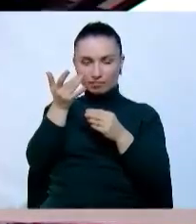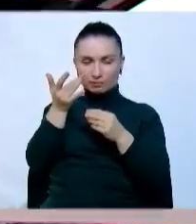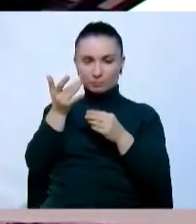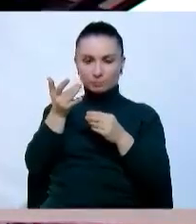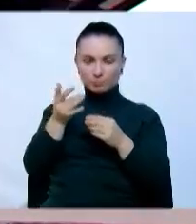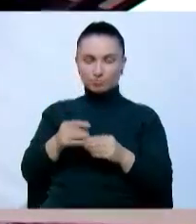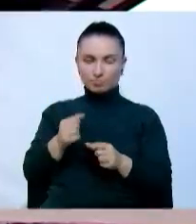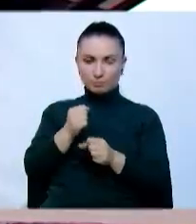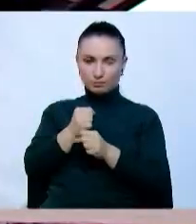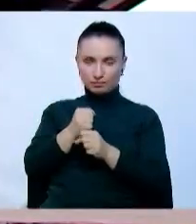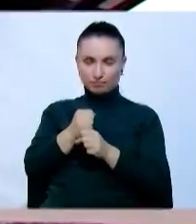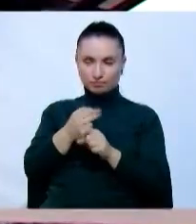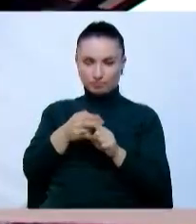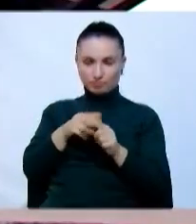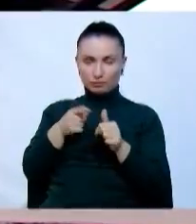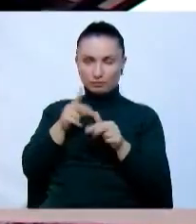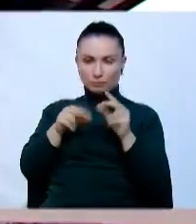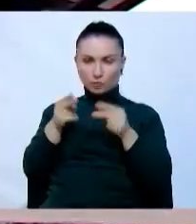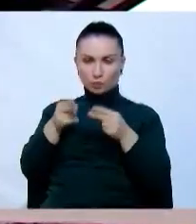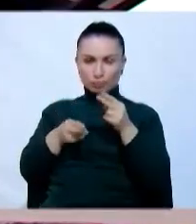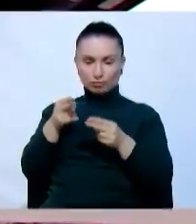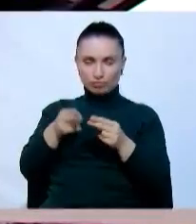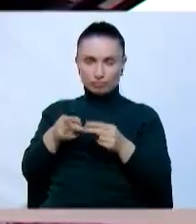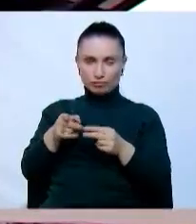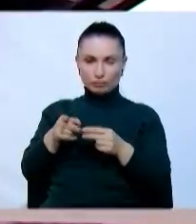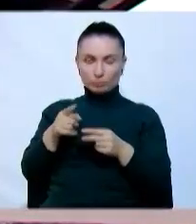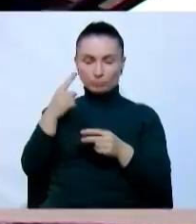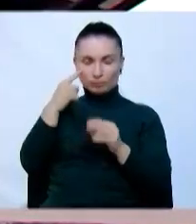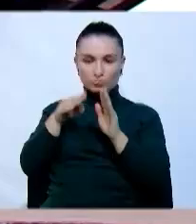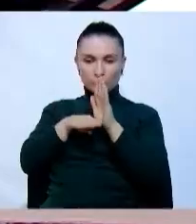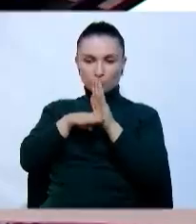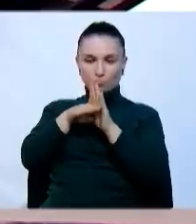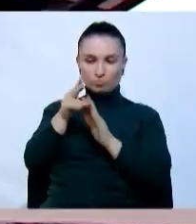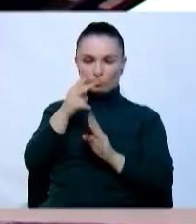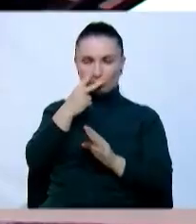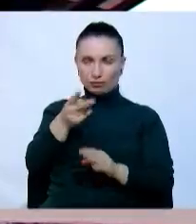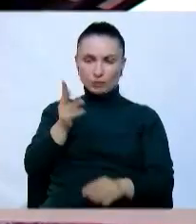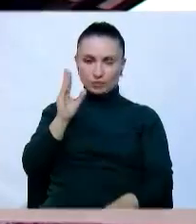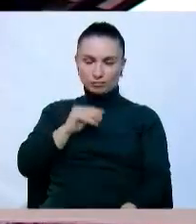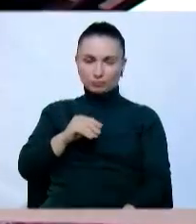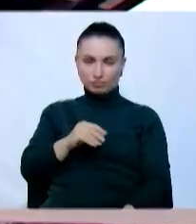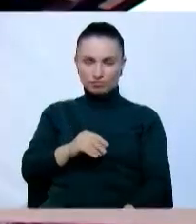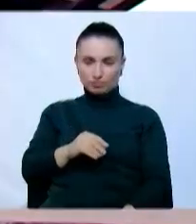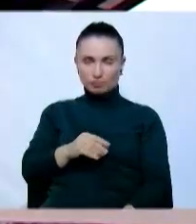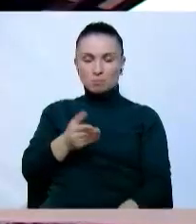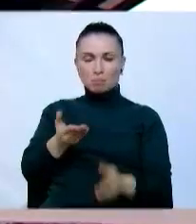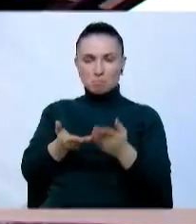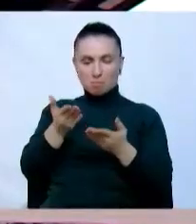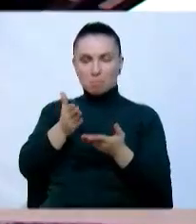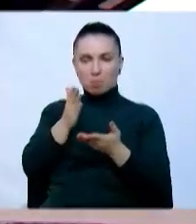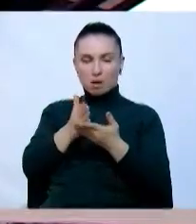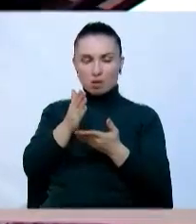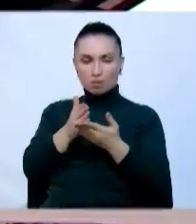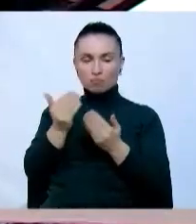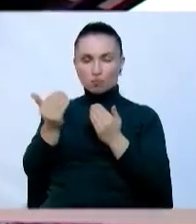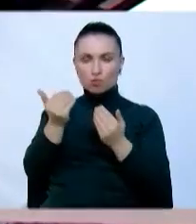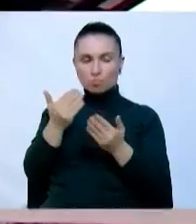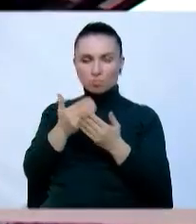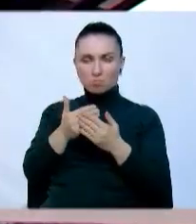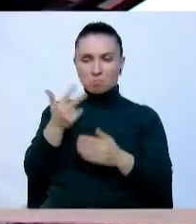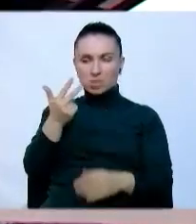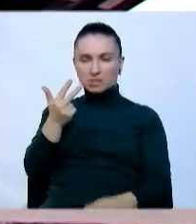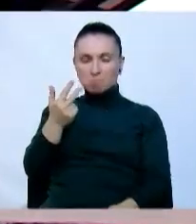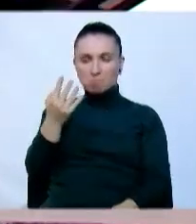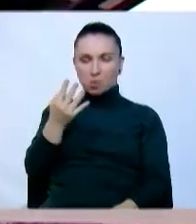აღდგენის უკეთდება ფაქტობრივად ეს. თავისთავად პაციენტს აუმჯობესებს ხედულობას. თუმცა არსებობს სტადიები, როდესაც მაგალითად